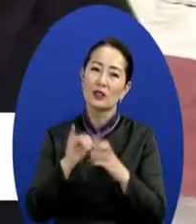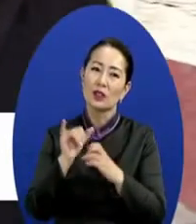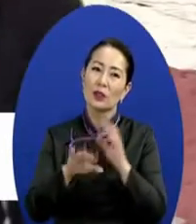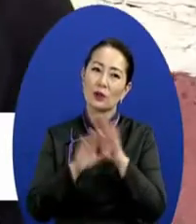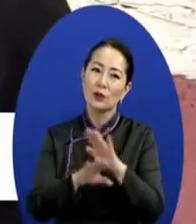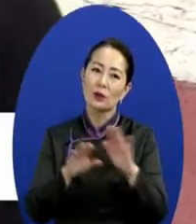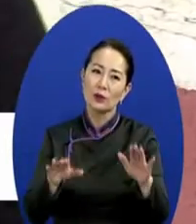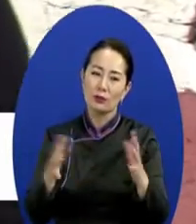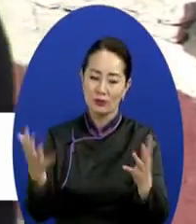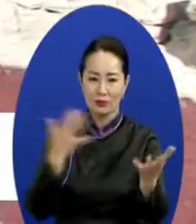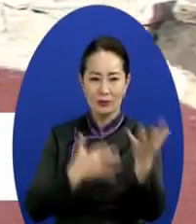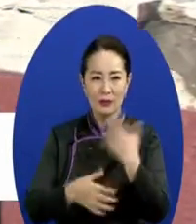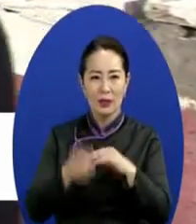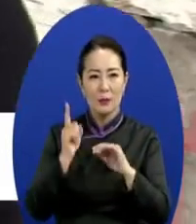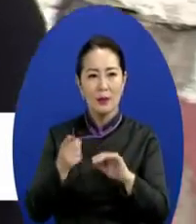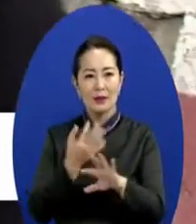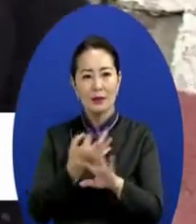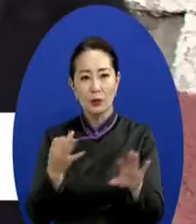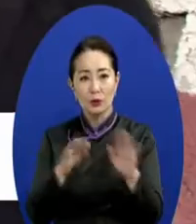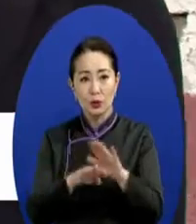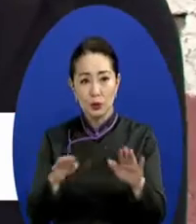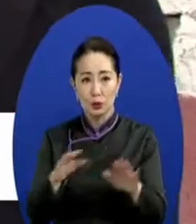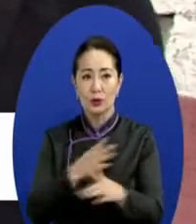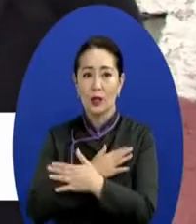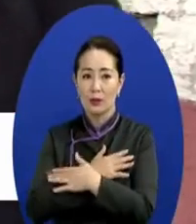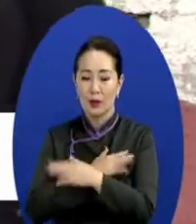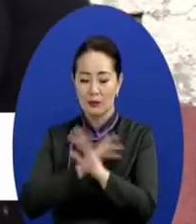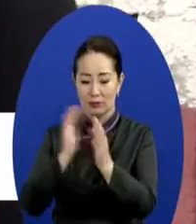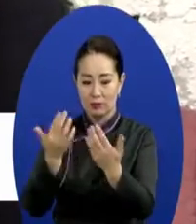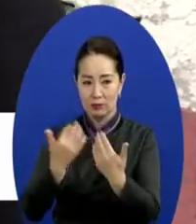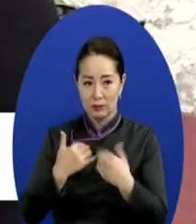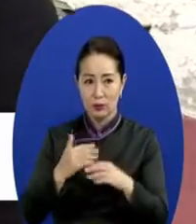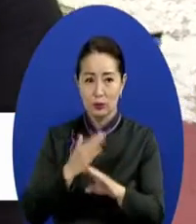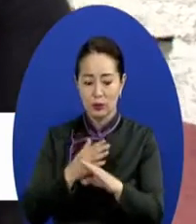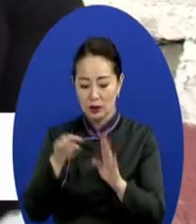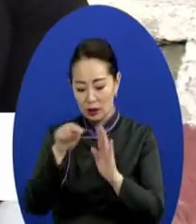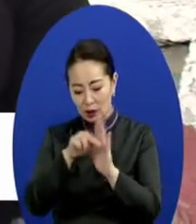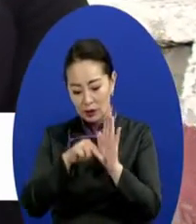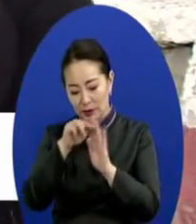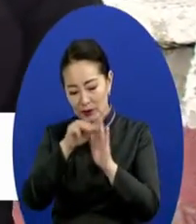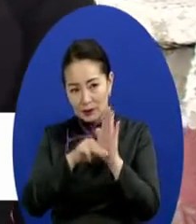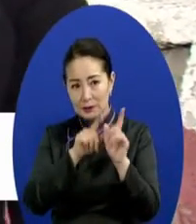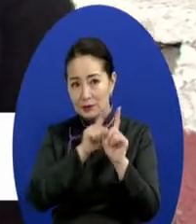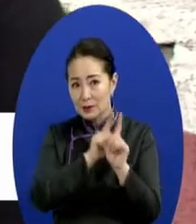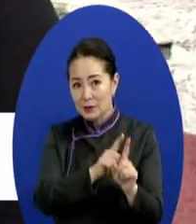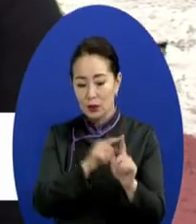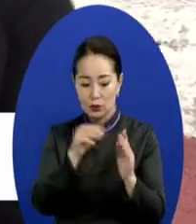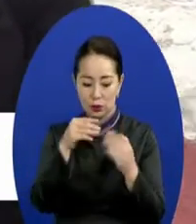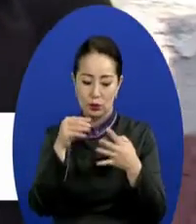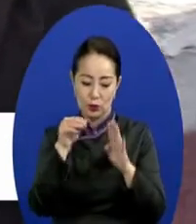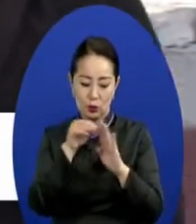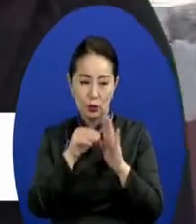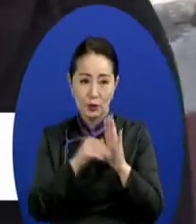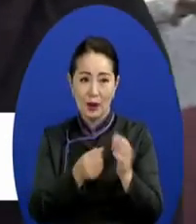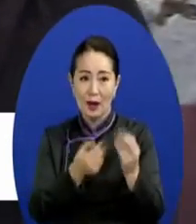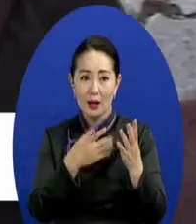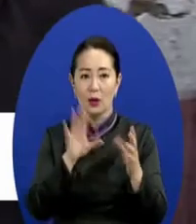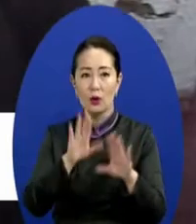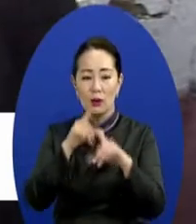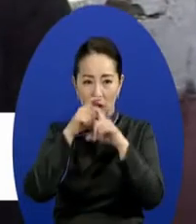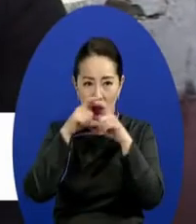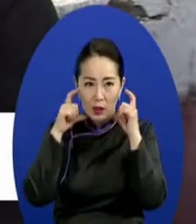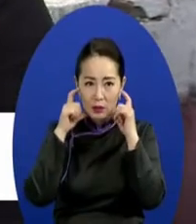цогцлбор дээр 1800 орчим хүүхэд амарсан байгаа. Улсын онцгой комиссаас гаргасан дэглэмийн дагуу тодорхой журмыг боловсруулан хүүхэд бүр одоо амны